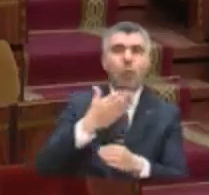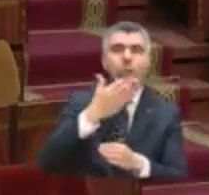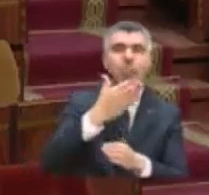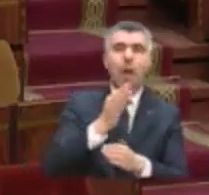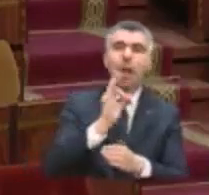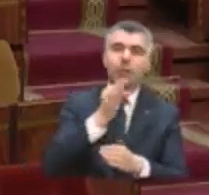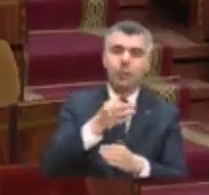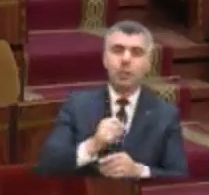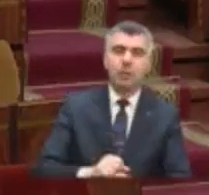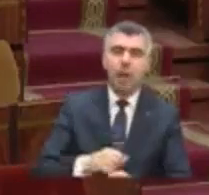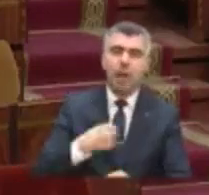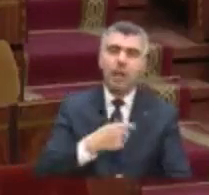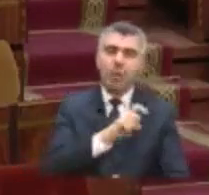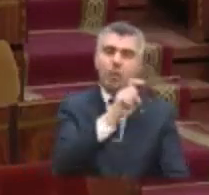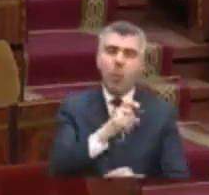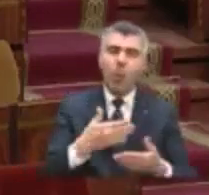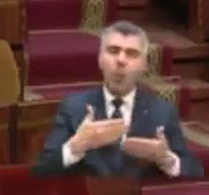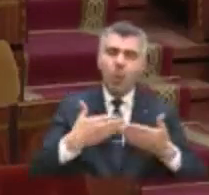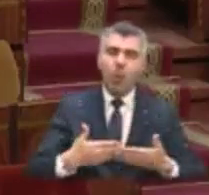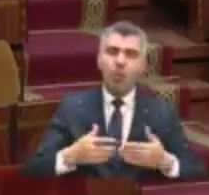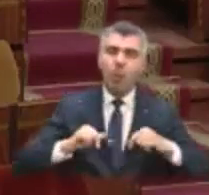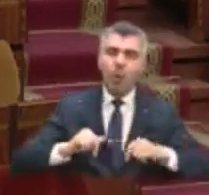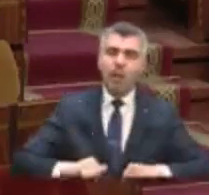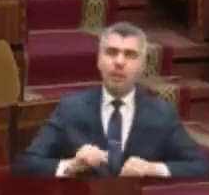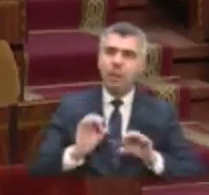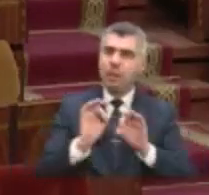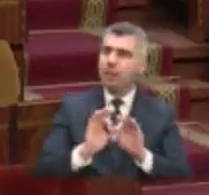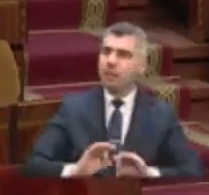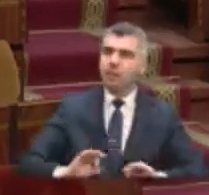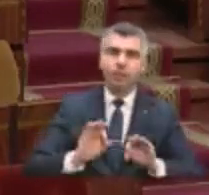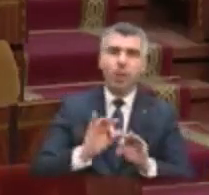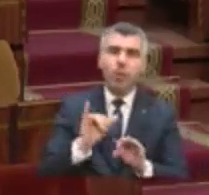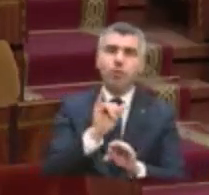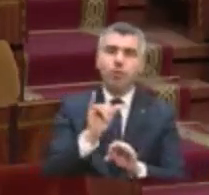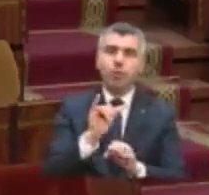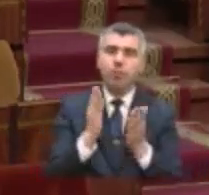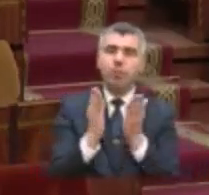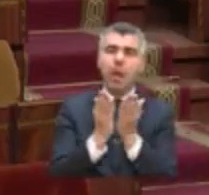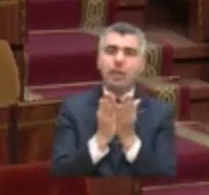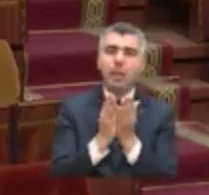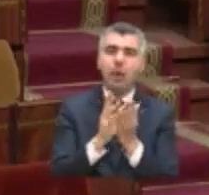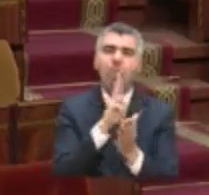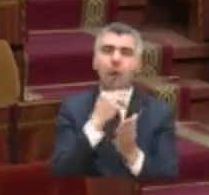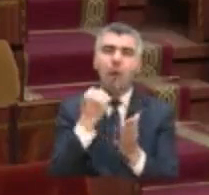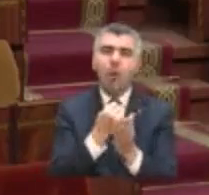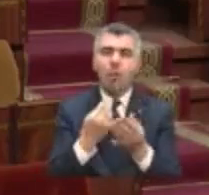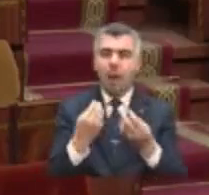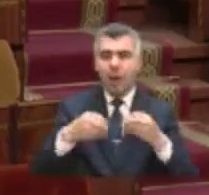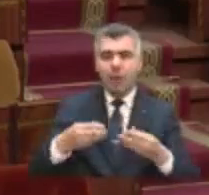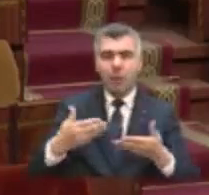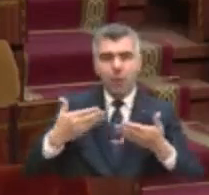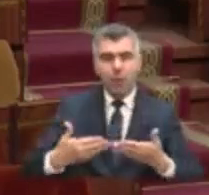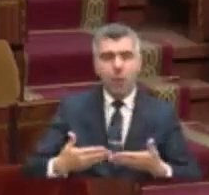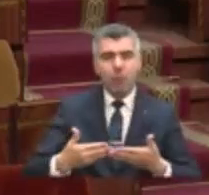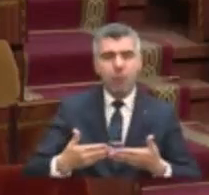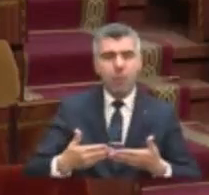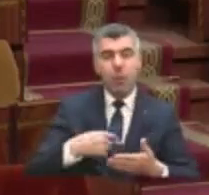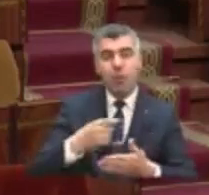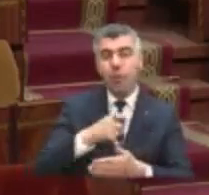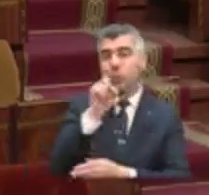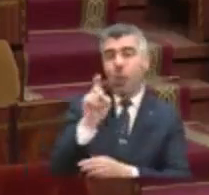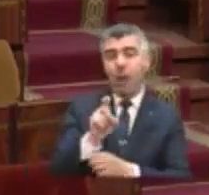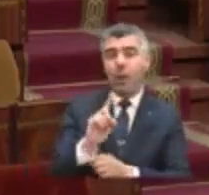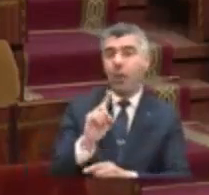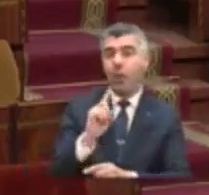أنا ما غاديش نسولكم اليوم السيد الوزير أشنو وقع المدرسة العمومية حتى وصلت لما وصلت إليه، ولكن غادي نسولكم